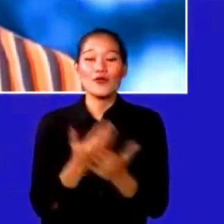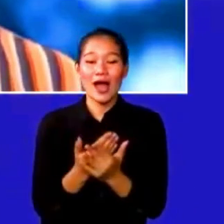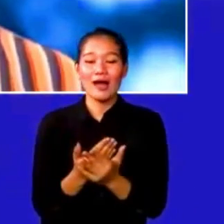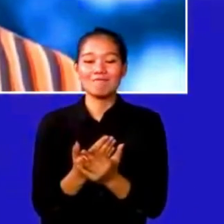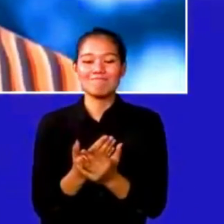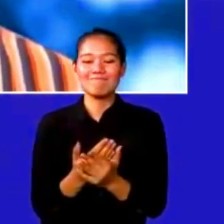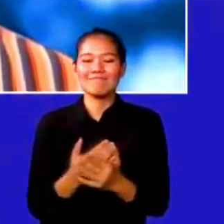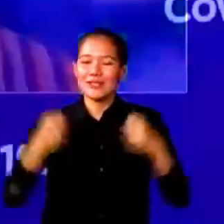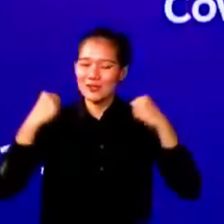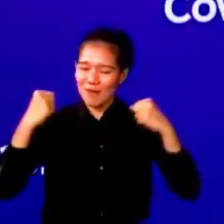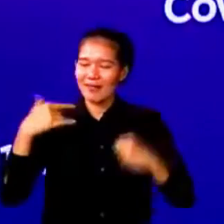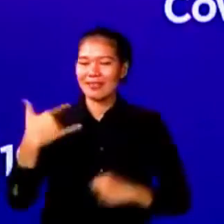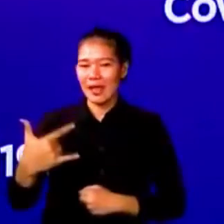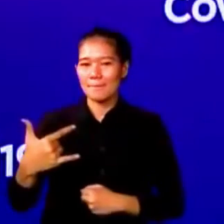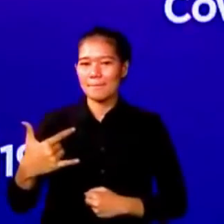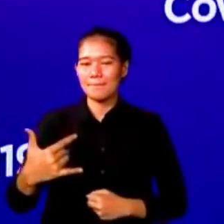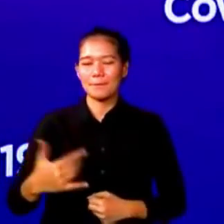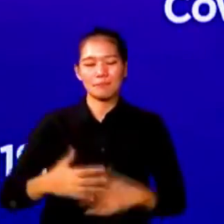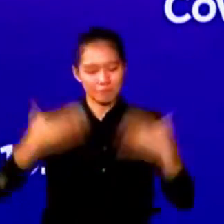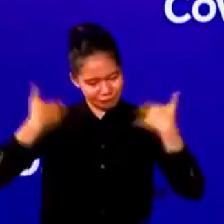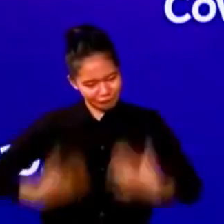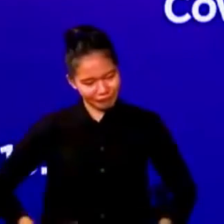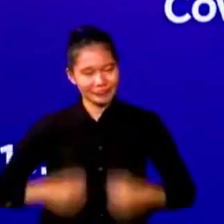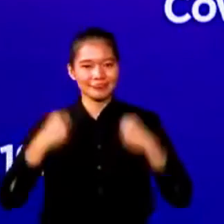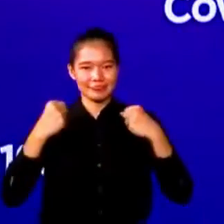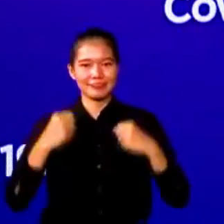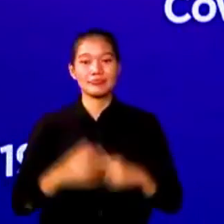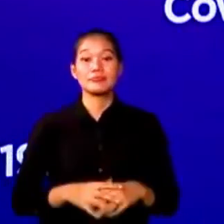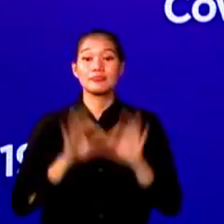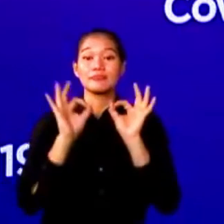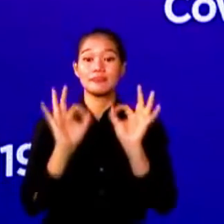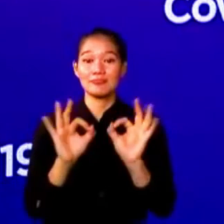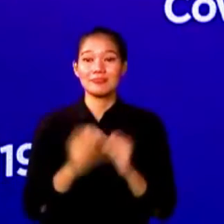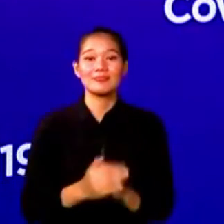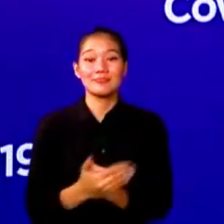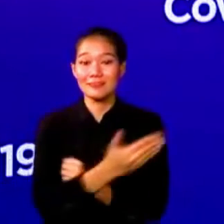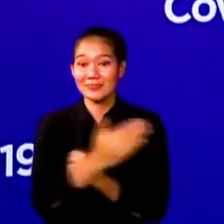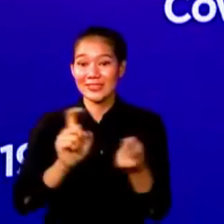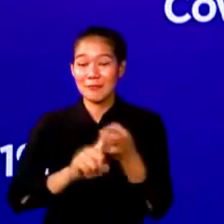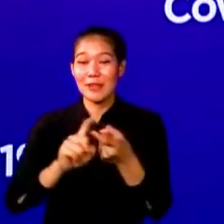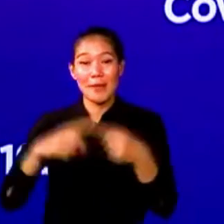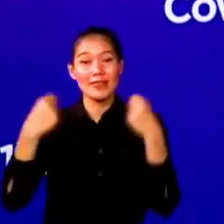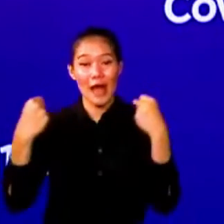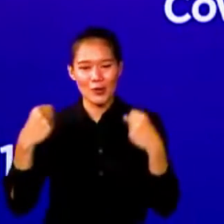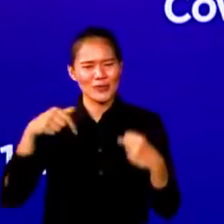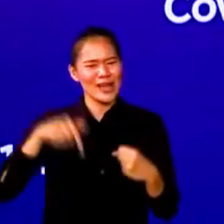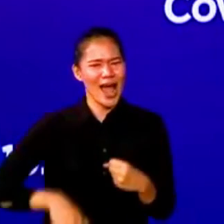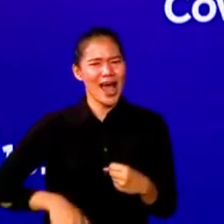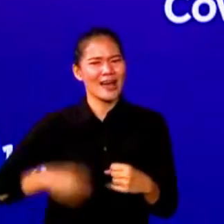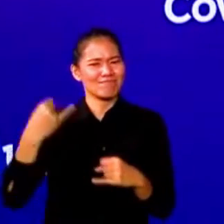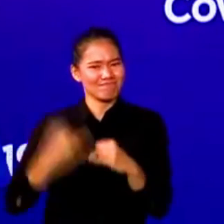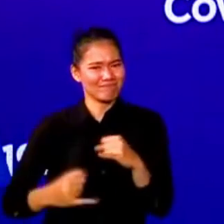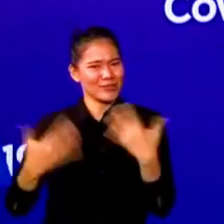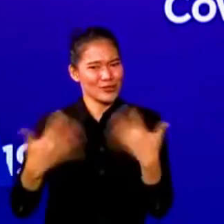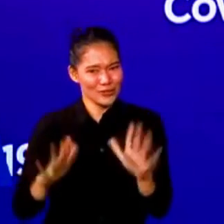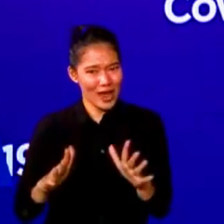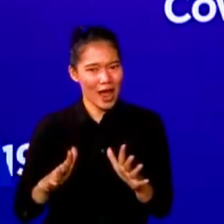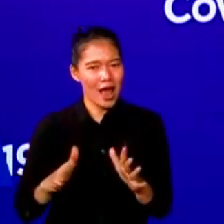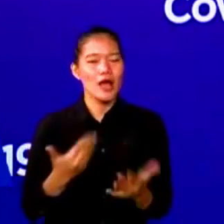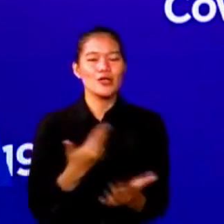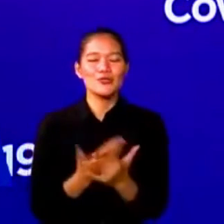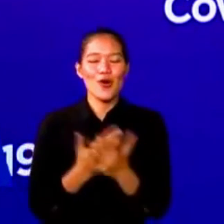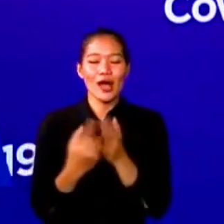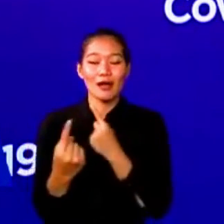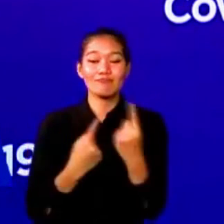semua selalu semangat dan juga sehat ya baik sobat lagu tiba saatnya kita dipenghujung acara semoga